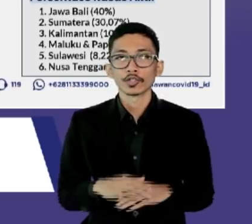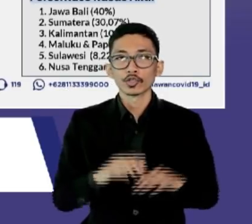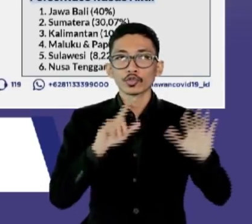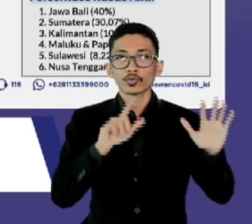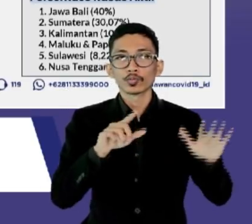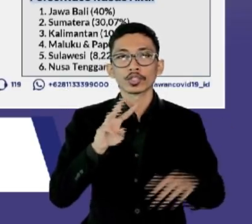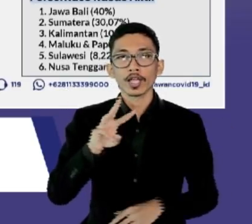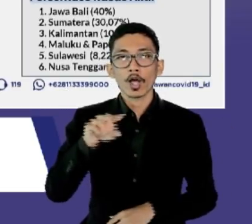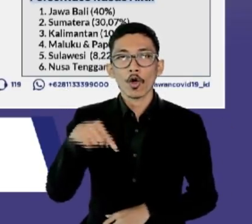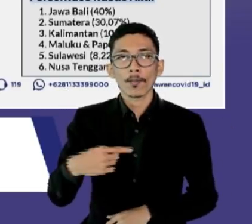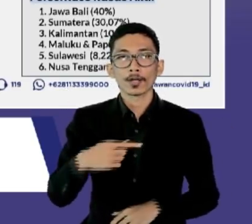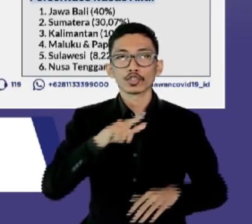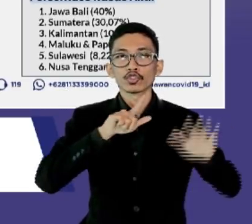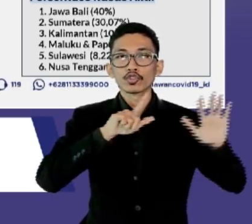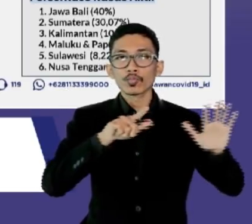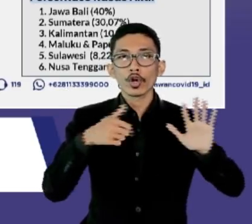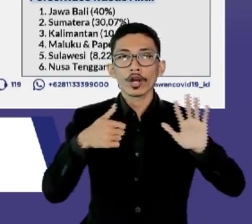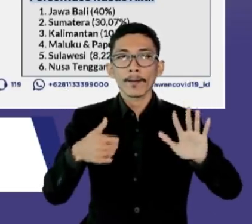73,76%.